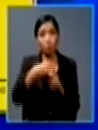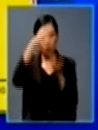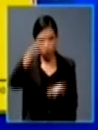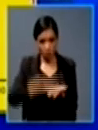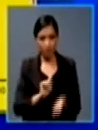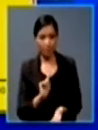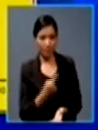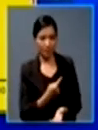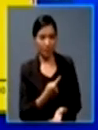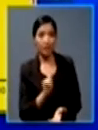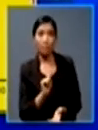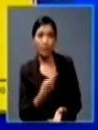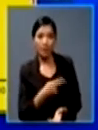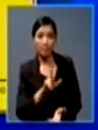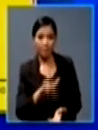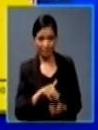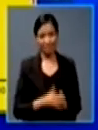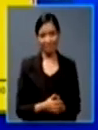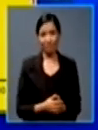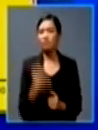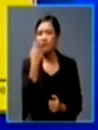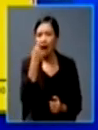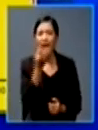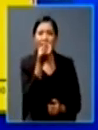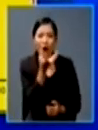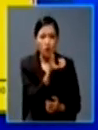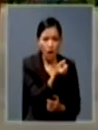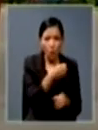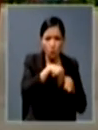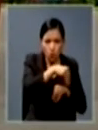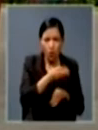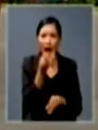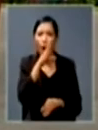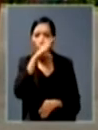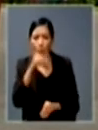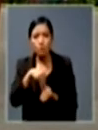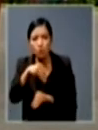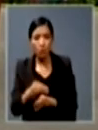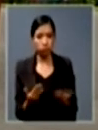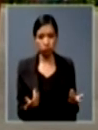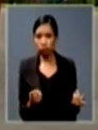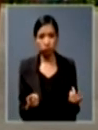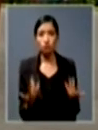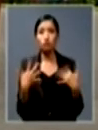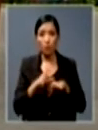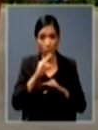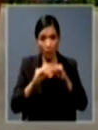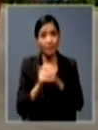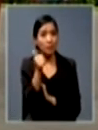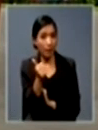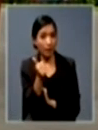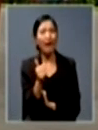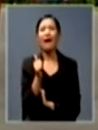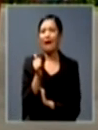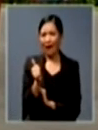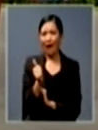ว 13,000 ที น ี้ เป็นต้นนะฮะ ถามว่าคนที่ปลูกทั้งข้าวเหนียวและข้าวหอมมะลิ ครับ จะเข้าโครงการได้ไหมคำตอบก็คือเข้